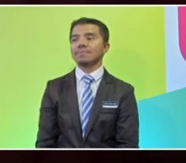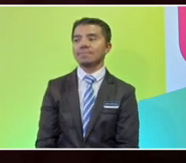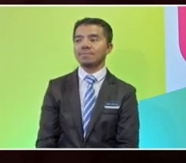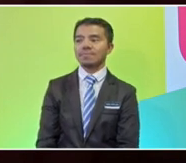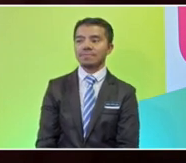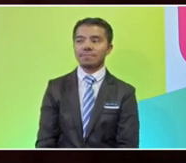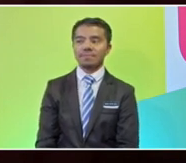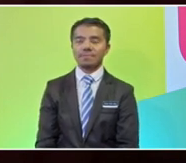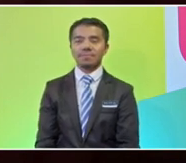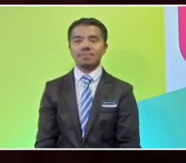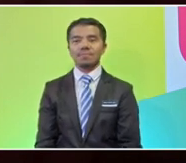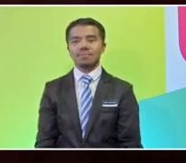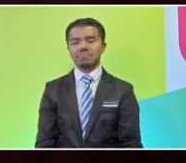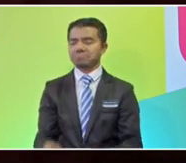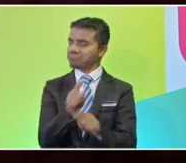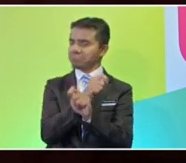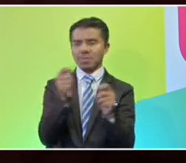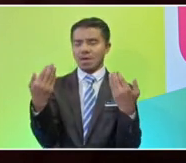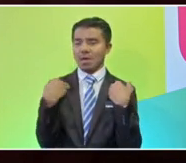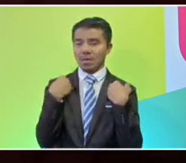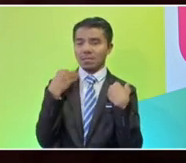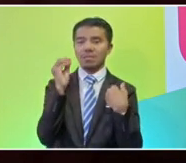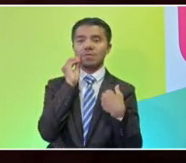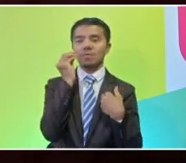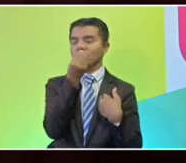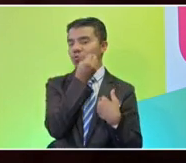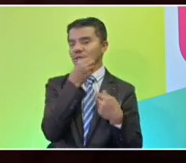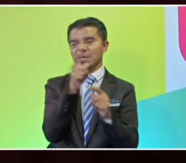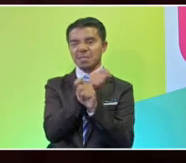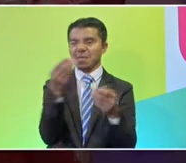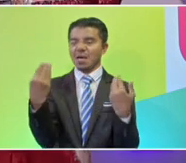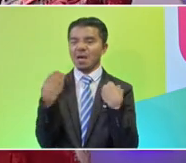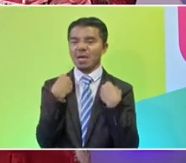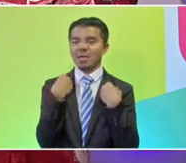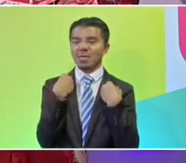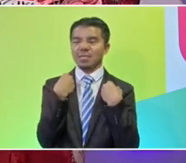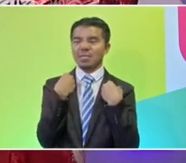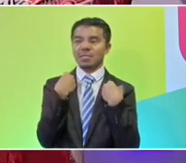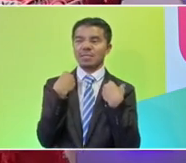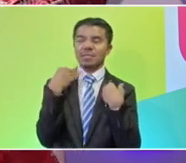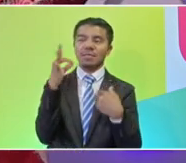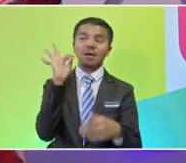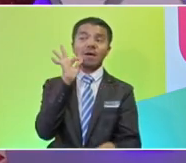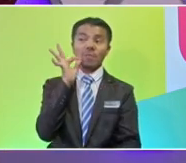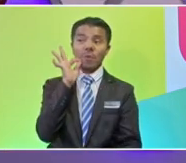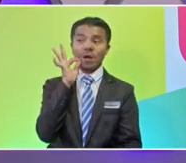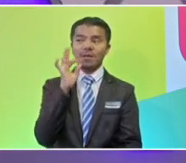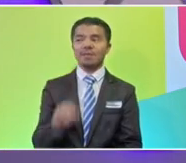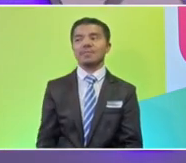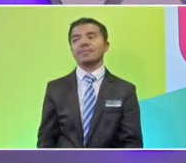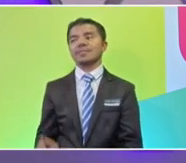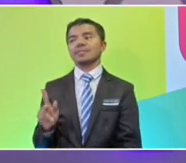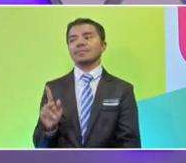tidak berbunga dia tidak berbiji dan tidak menghasilkan buah Oke belajar tentang